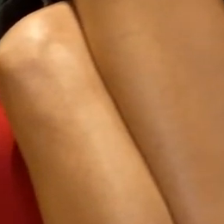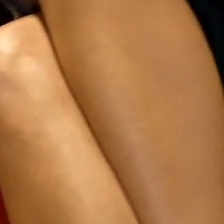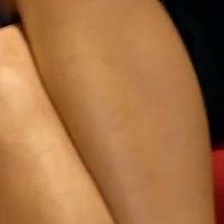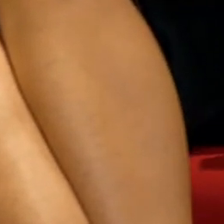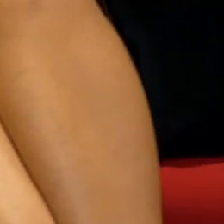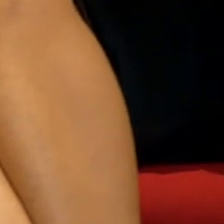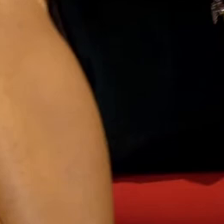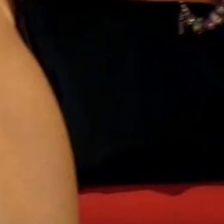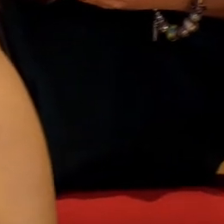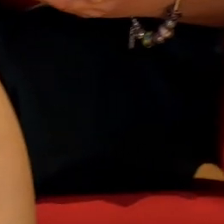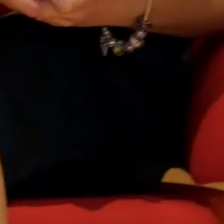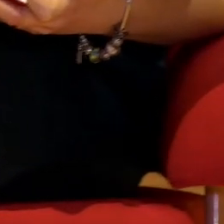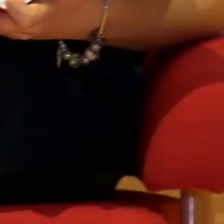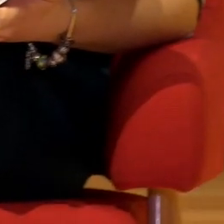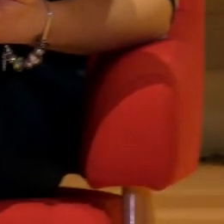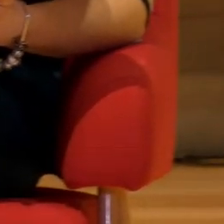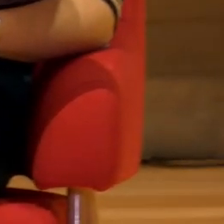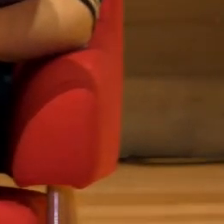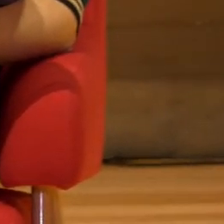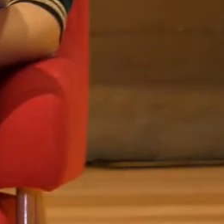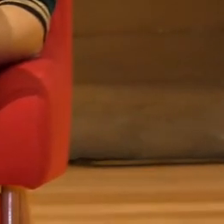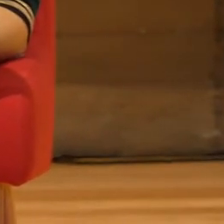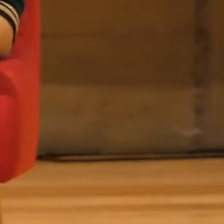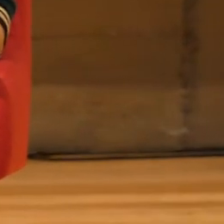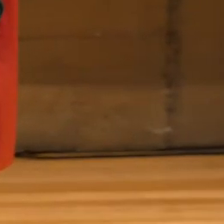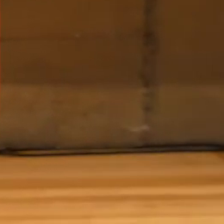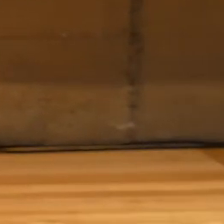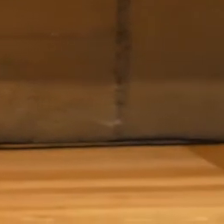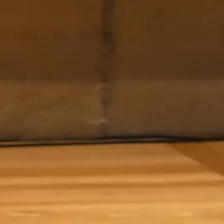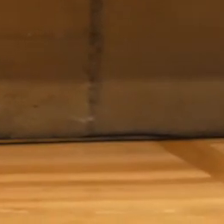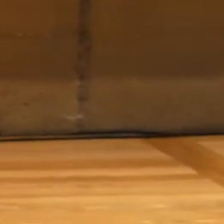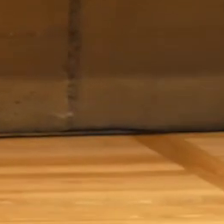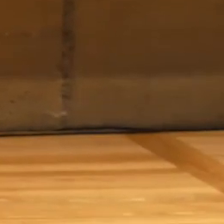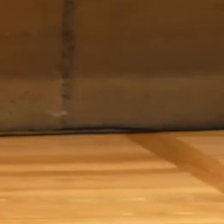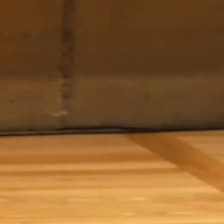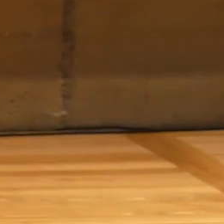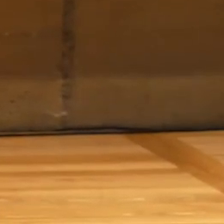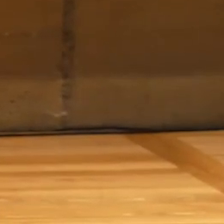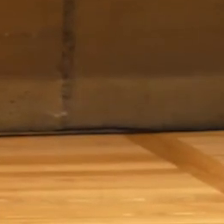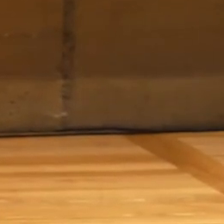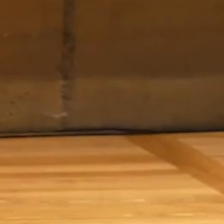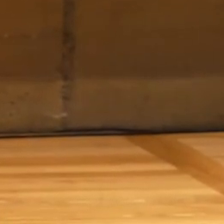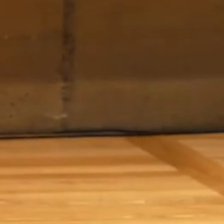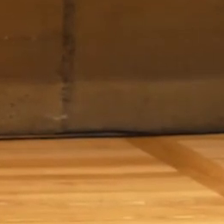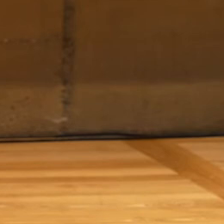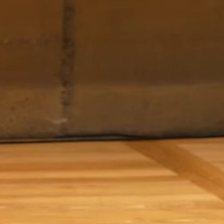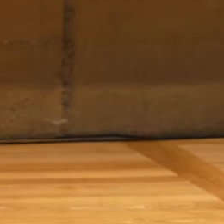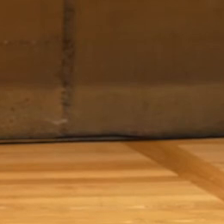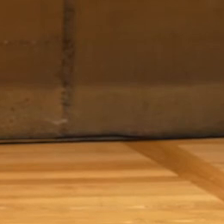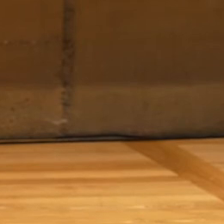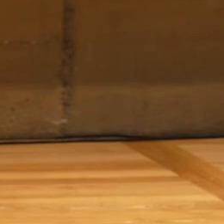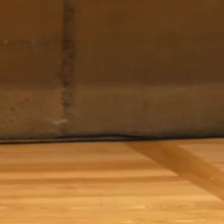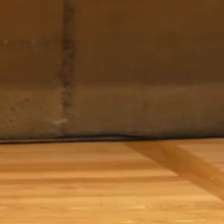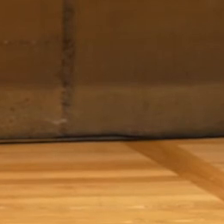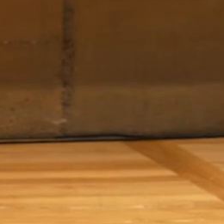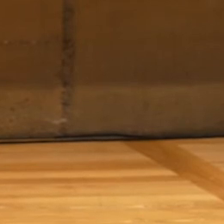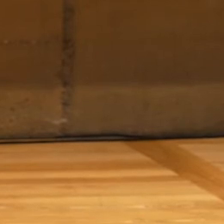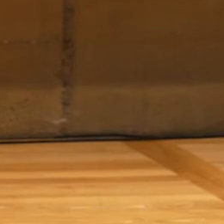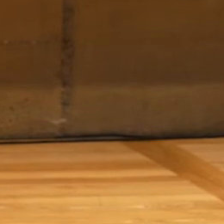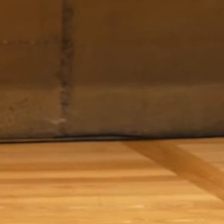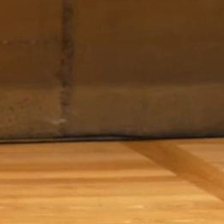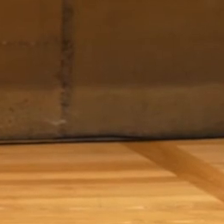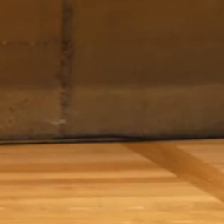Szanowni Państwo, chcąc podziękować za tą możliwość prezentacji